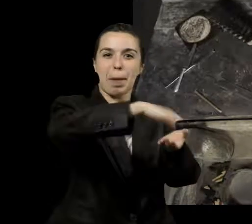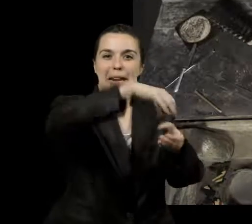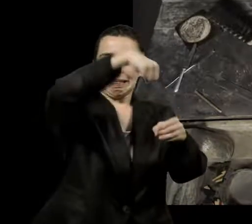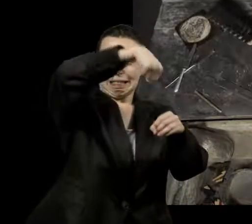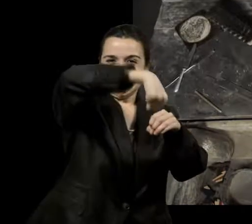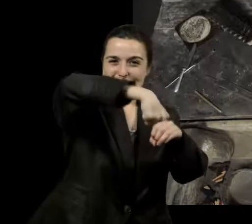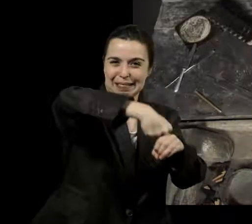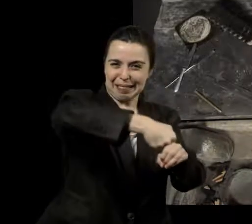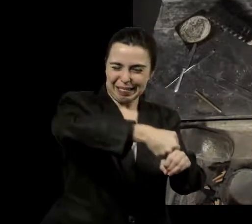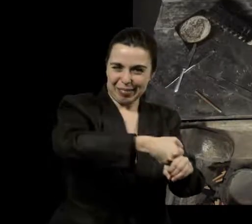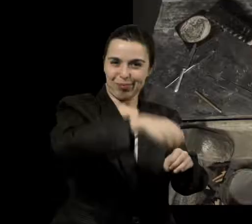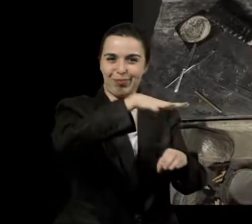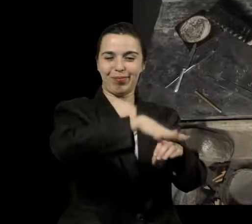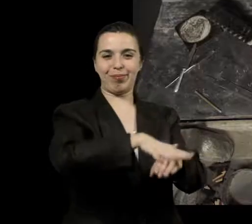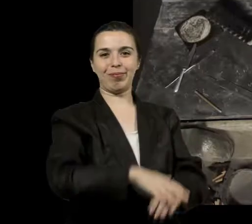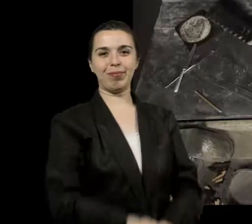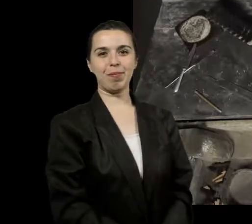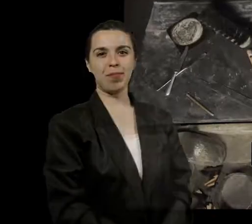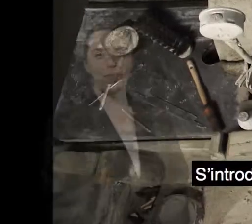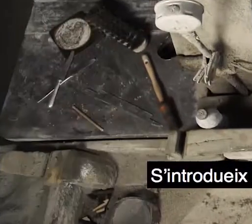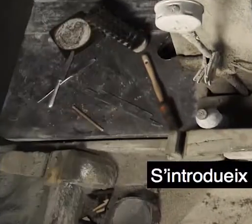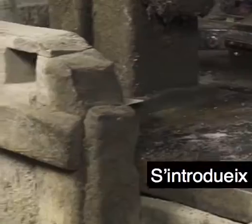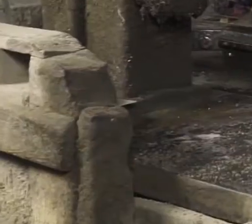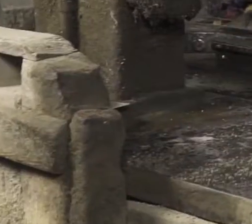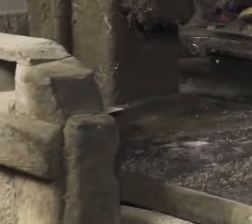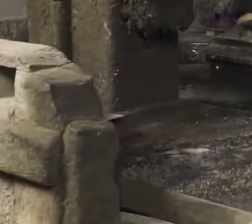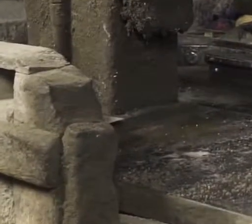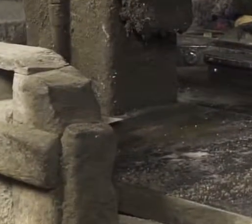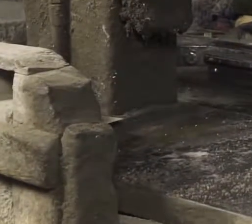S'introdueix el motlle a la premsa per fer que la peça de ciment es cohesioni.